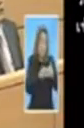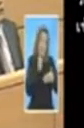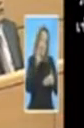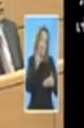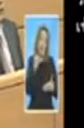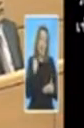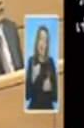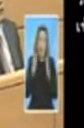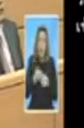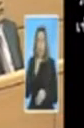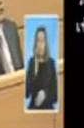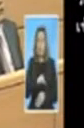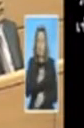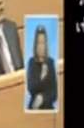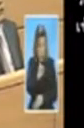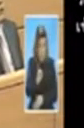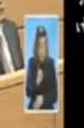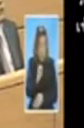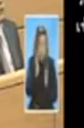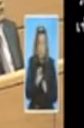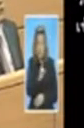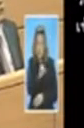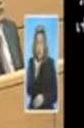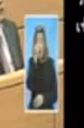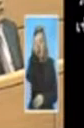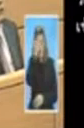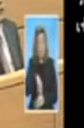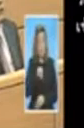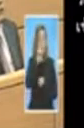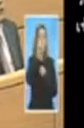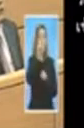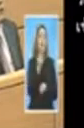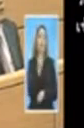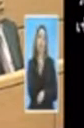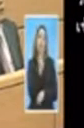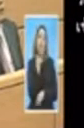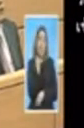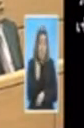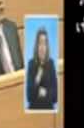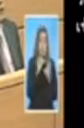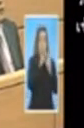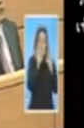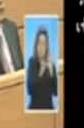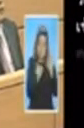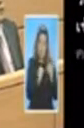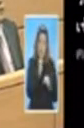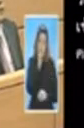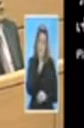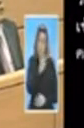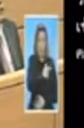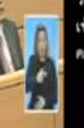มีคนชั่วขี้เรื้อนบางคนไปขึ้นป้ายปล่อยข้อความว่